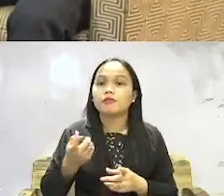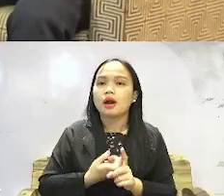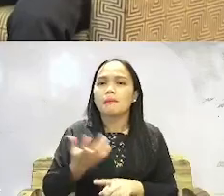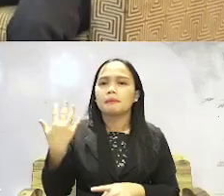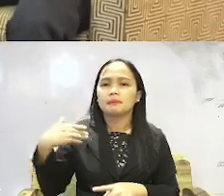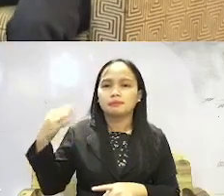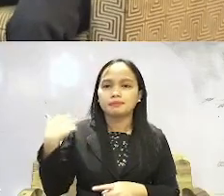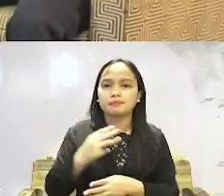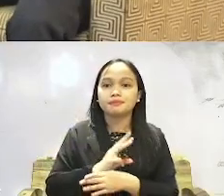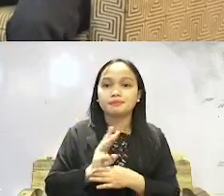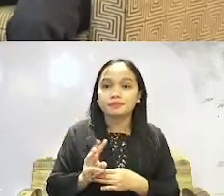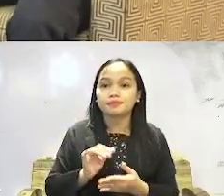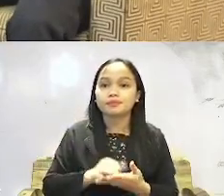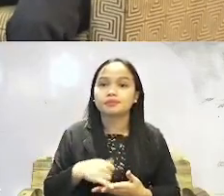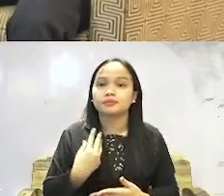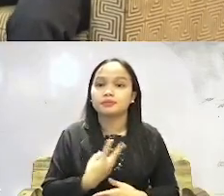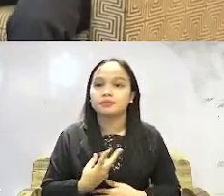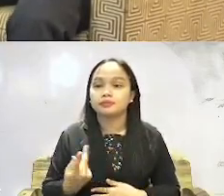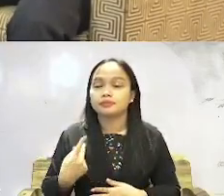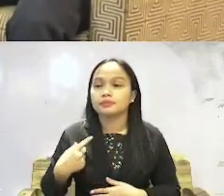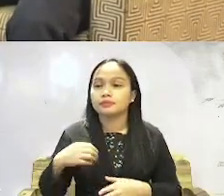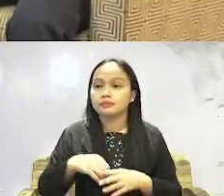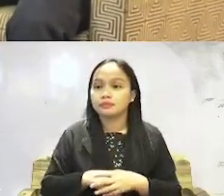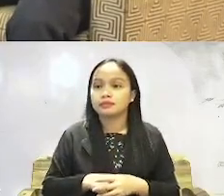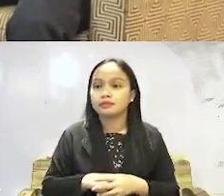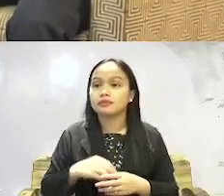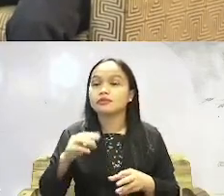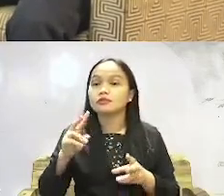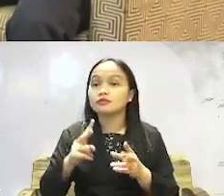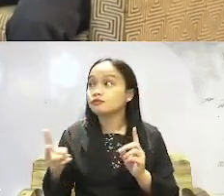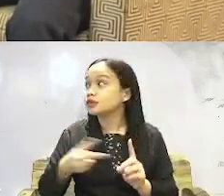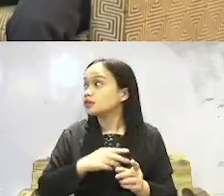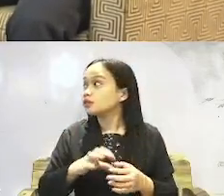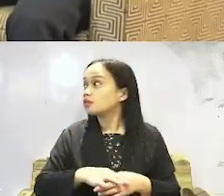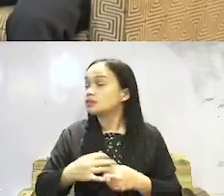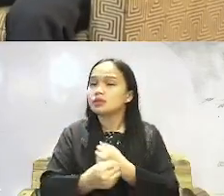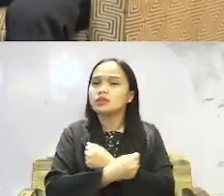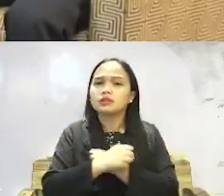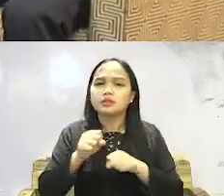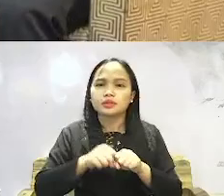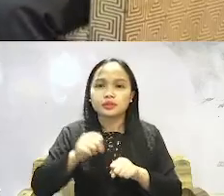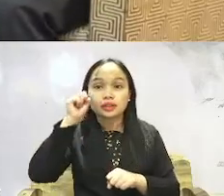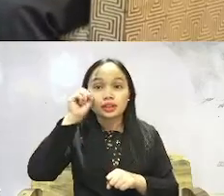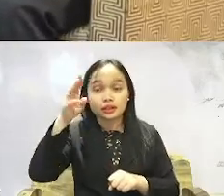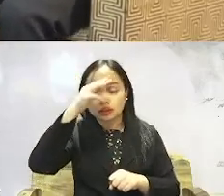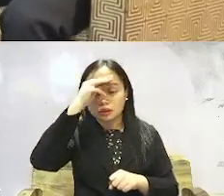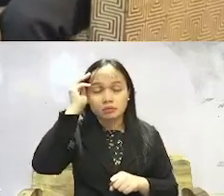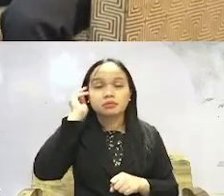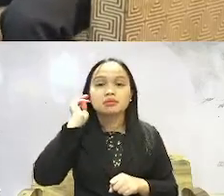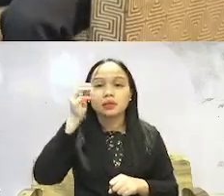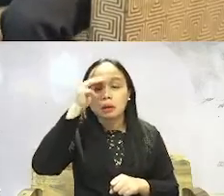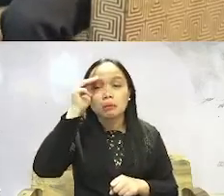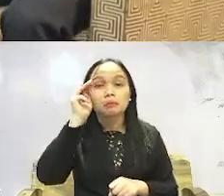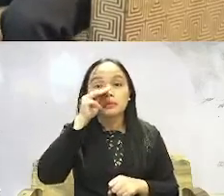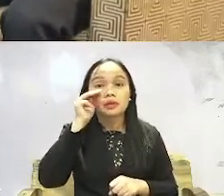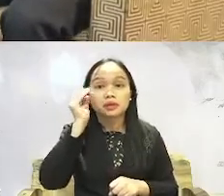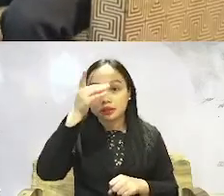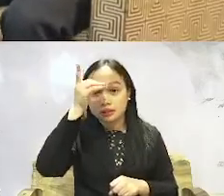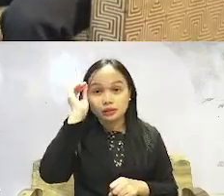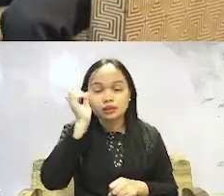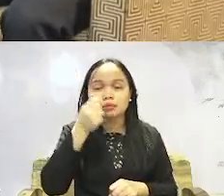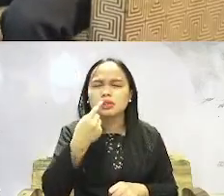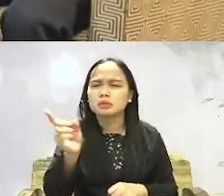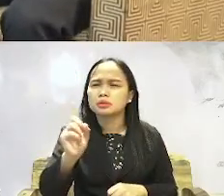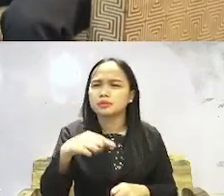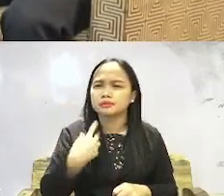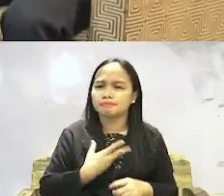past weeks na meron tayo sa ating topic about victims of love. Kaya dito nga, Sir Dominic, Sir Maki, dito mo mati-check talaga kung